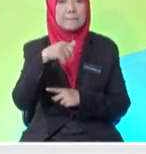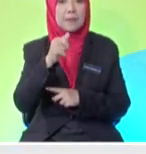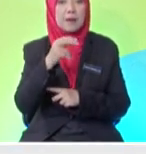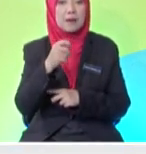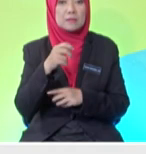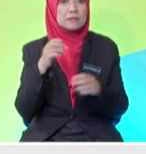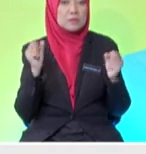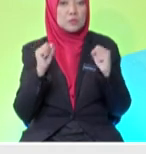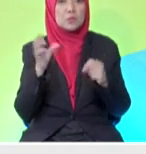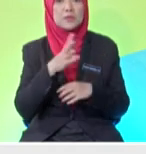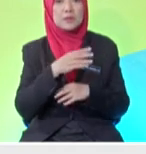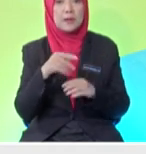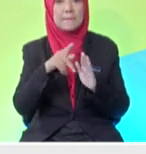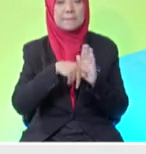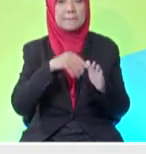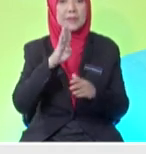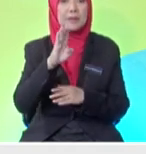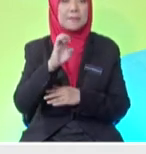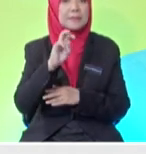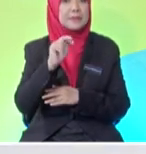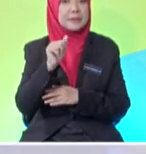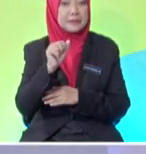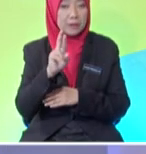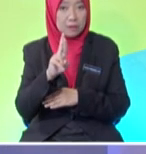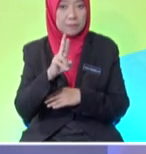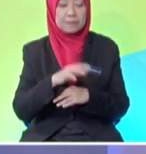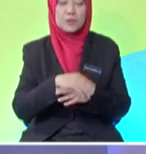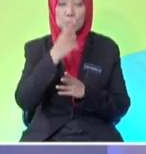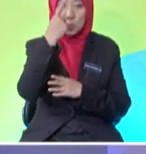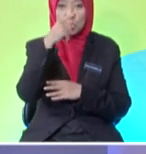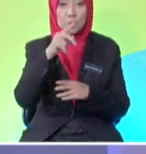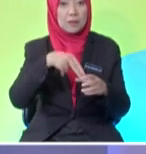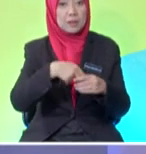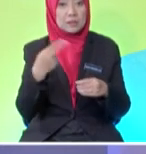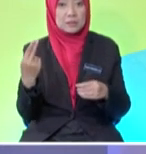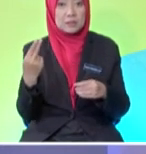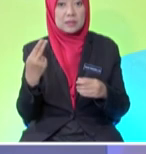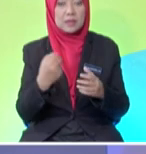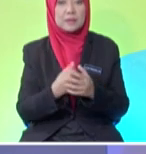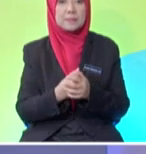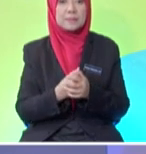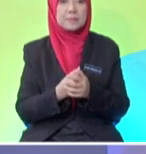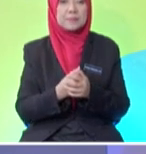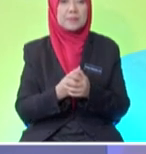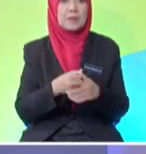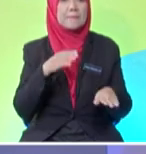set pembenang Oke saya pemenangnya mana kita gunakan untuk menghasilkan trik ataupun